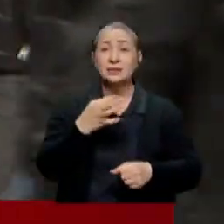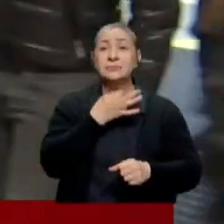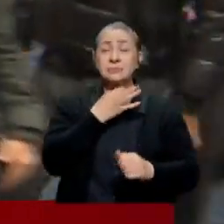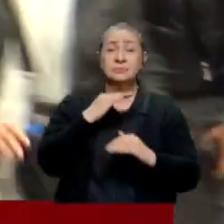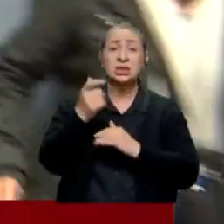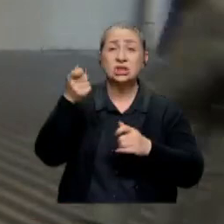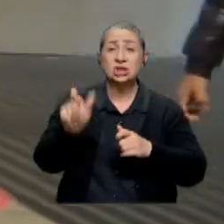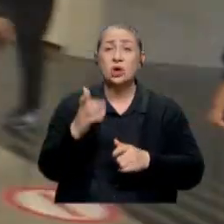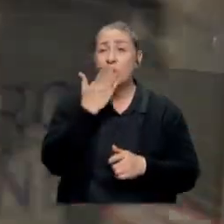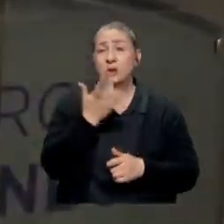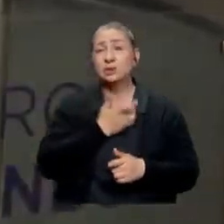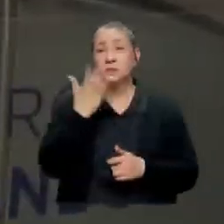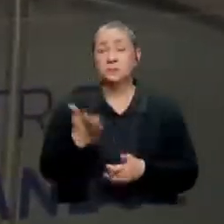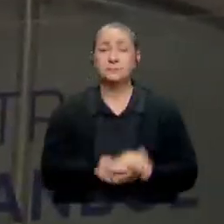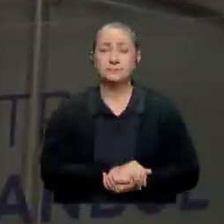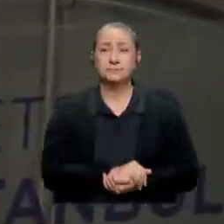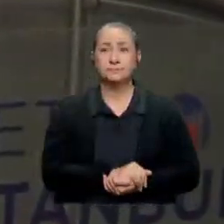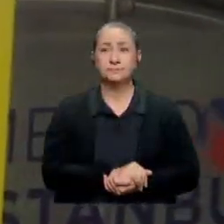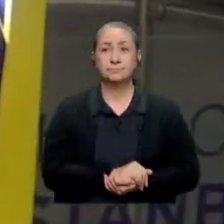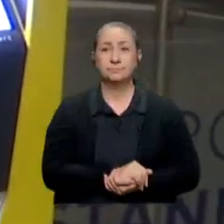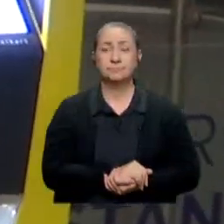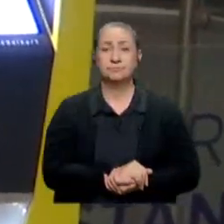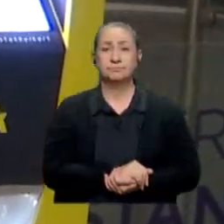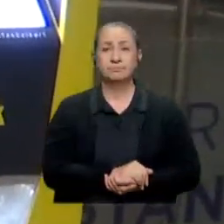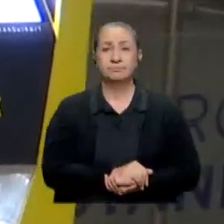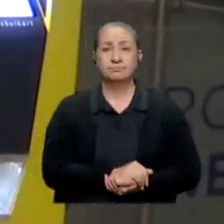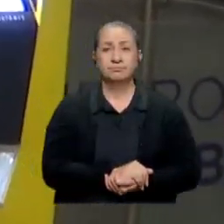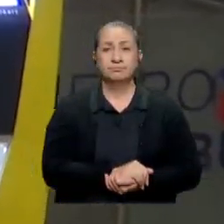gelirli işçi ve öğrenci. Sadece kağıt para girişi yapınız. İşleminiz yapılır.